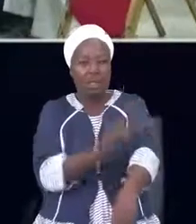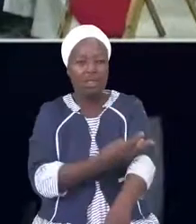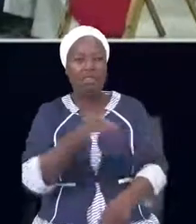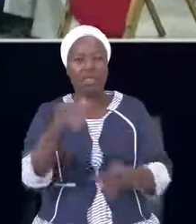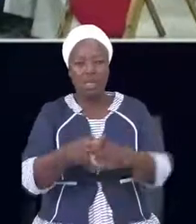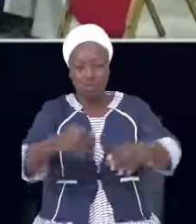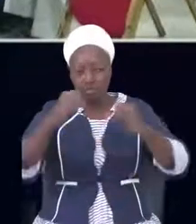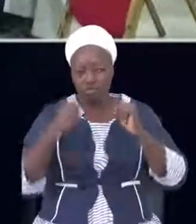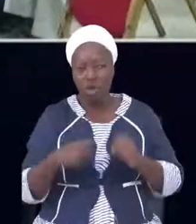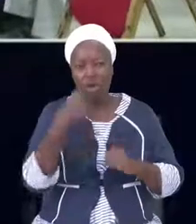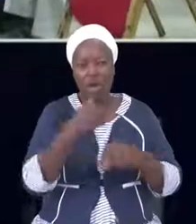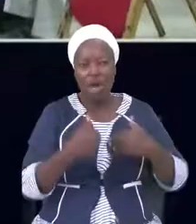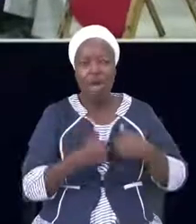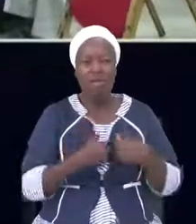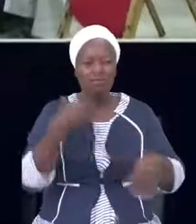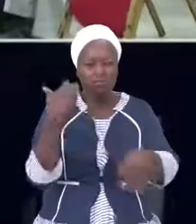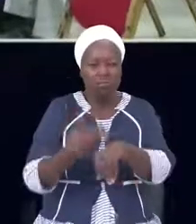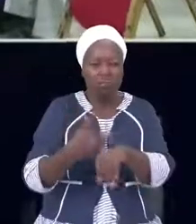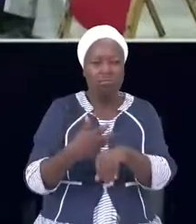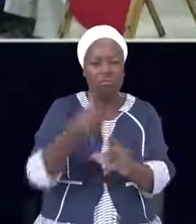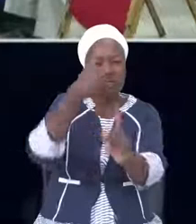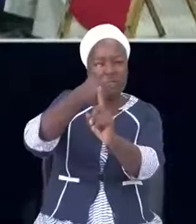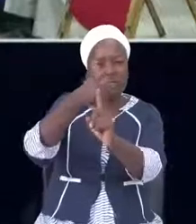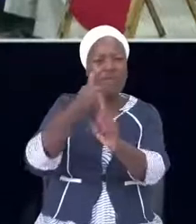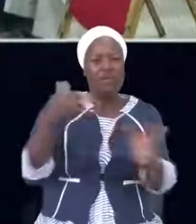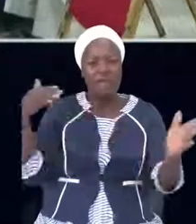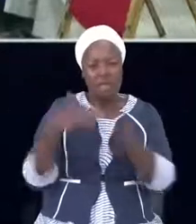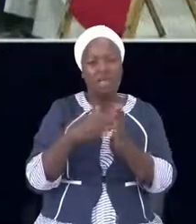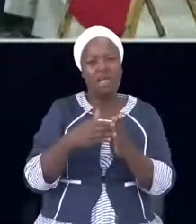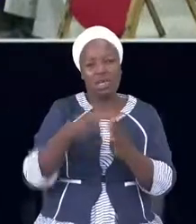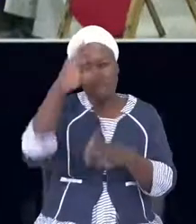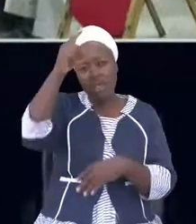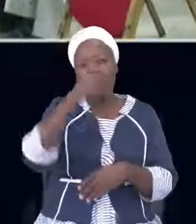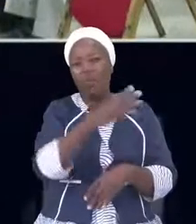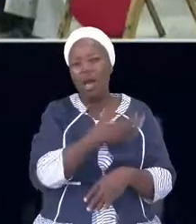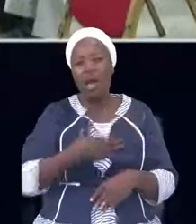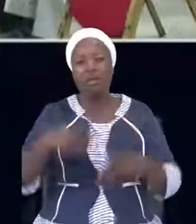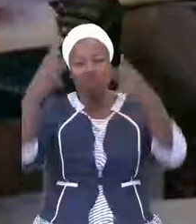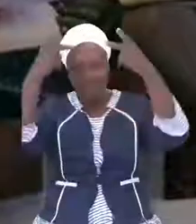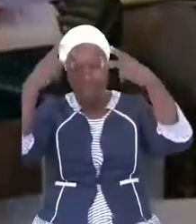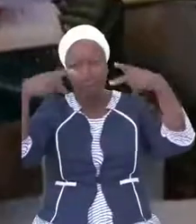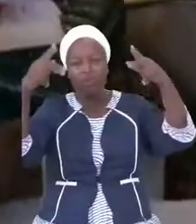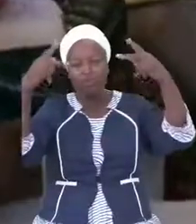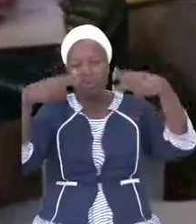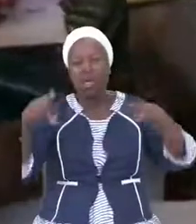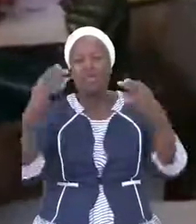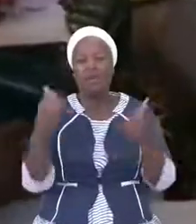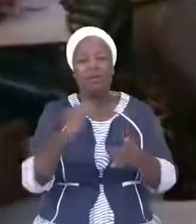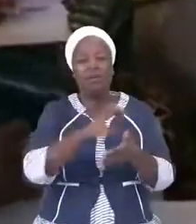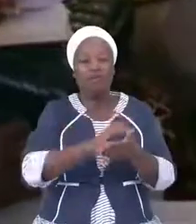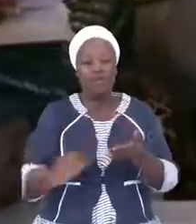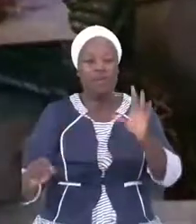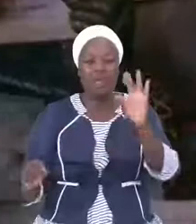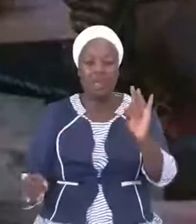Job 9, 4, à lui la sagesse et la toute puissance qui lui résisterait impunément. Et